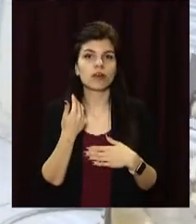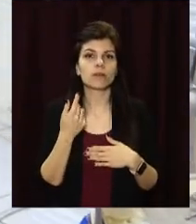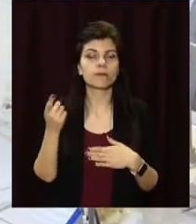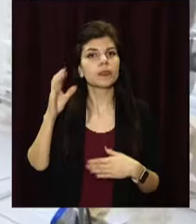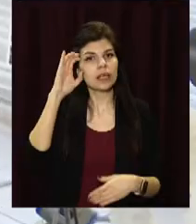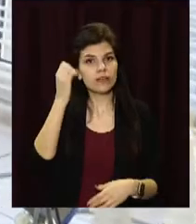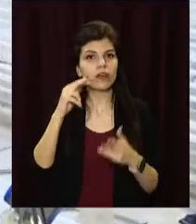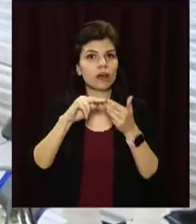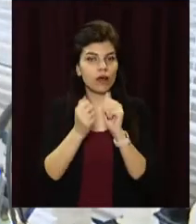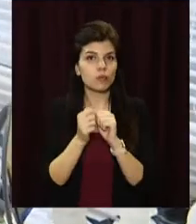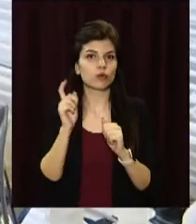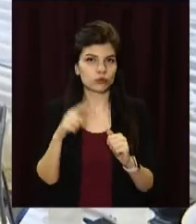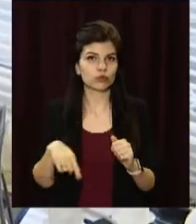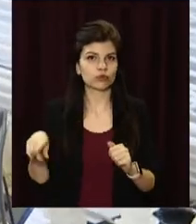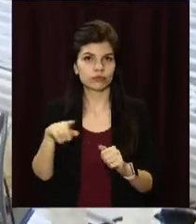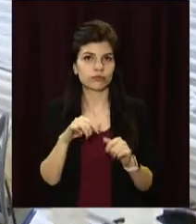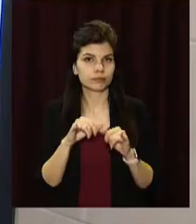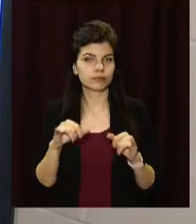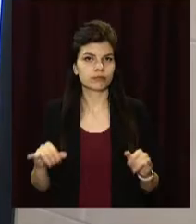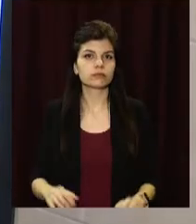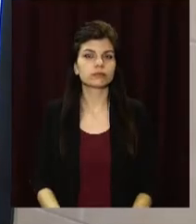та Кам'янському.